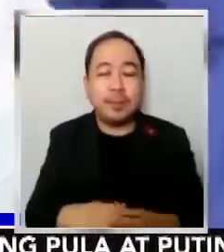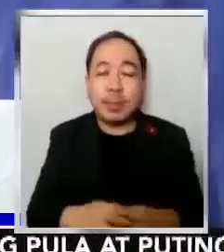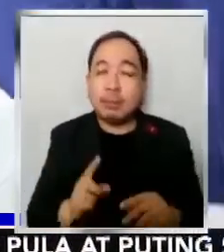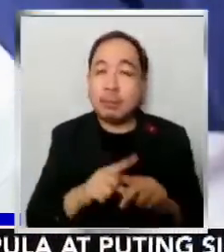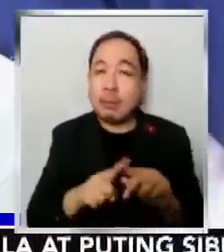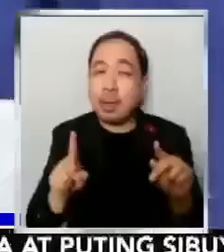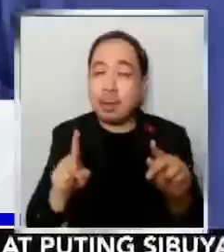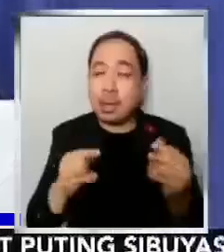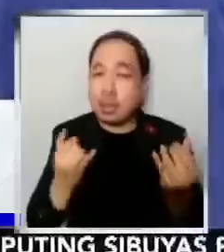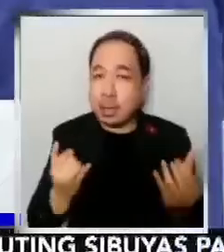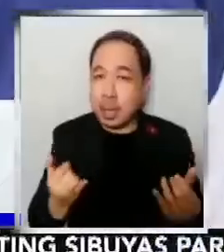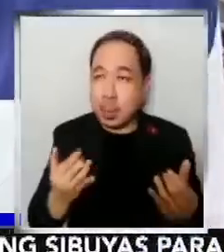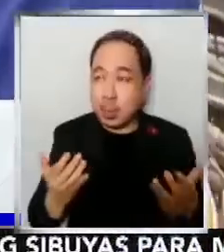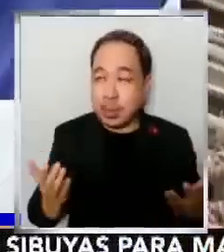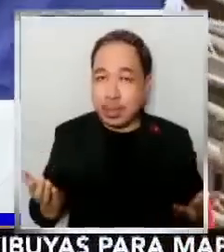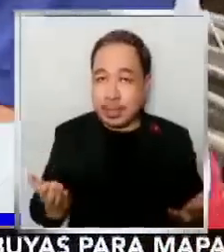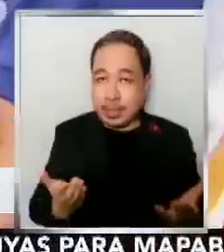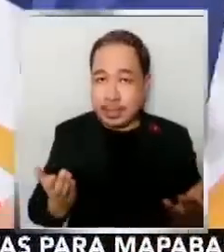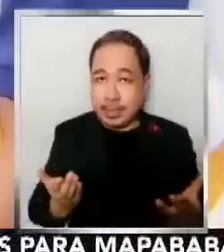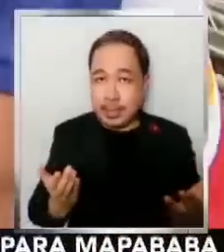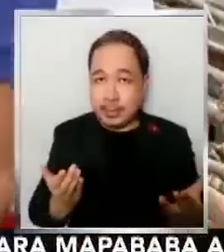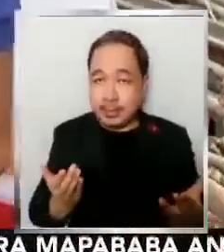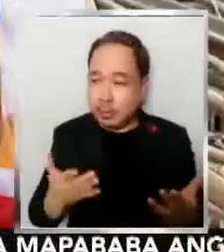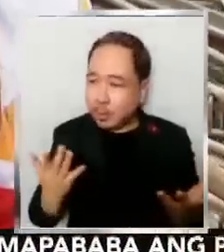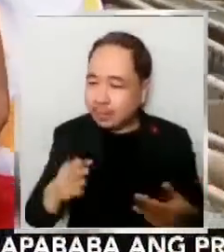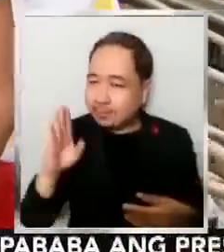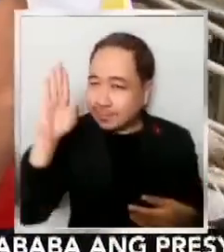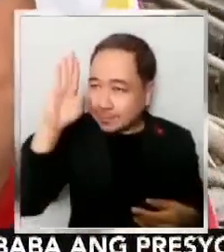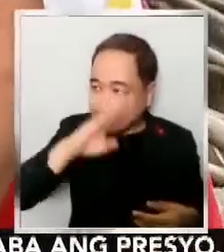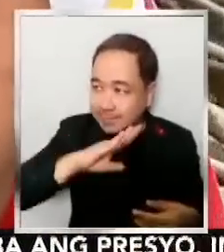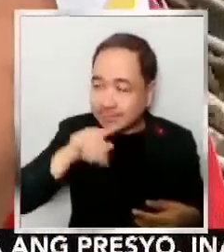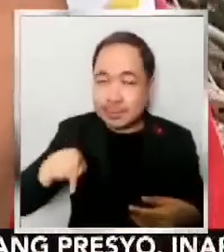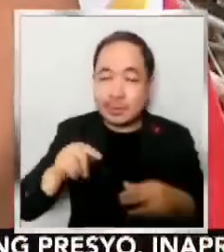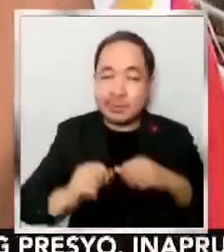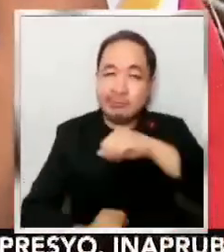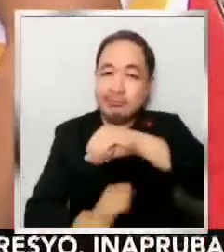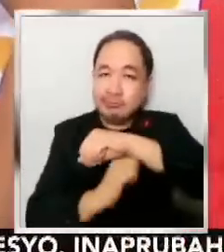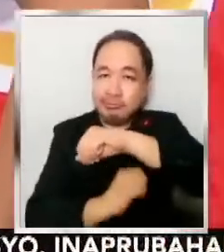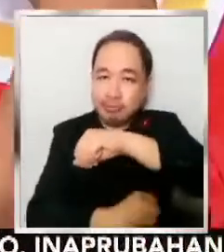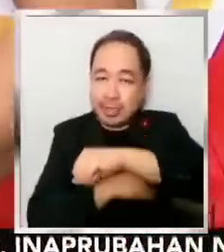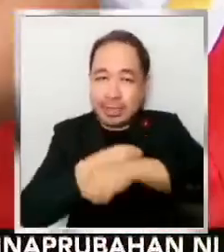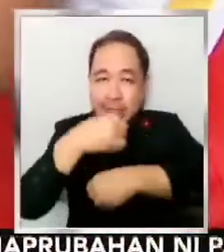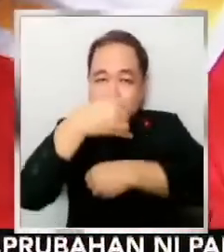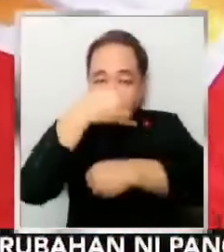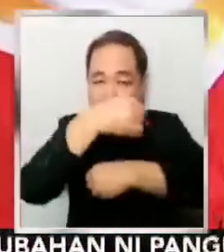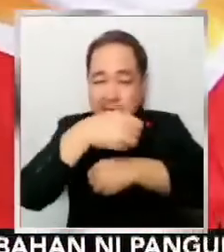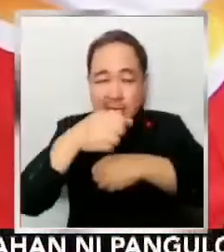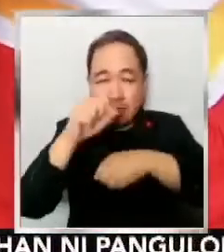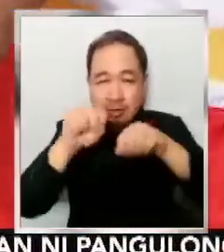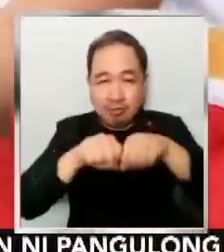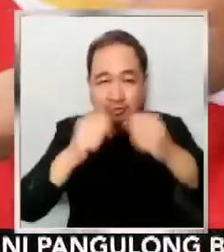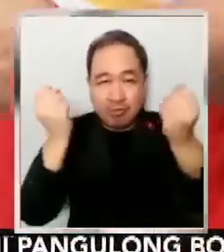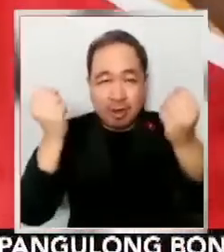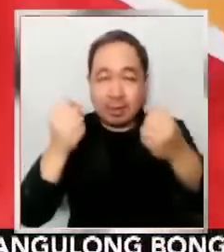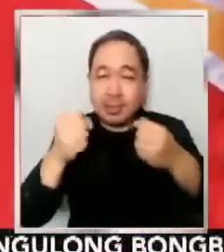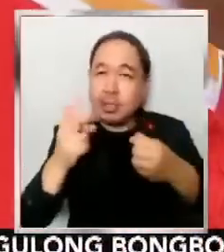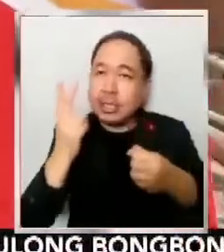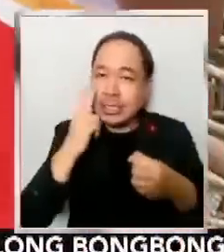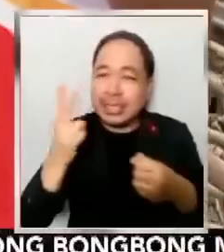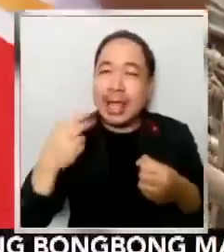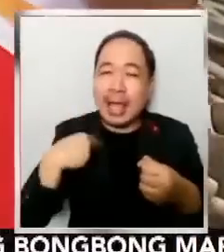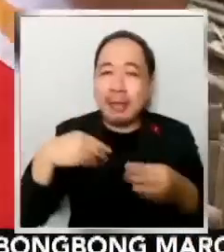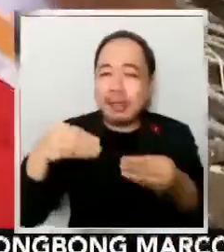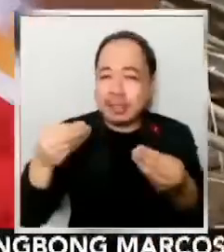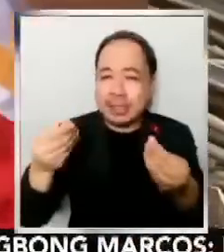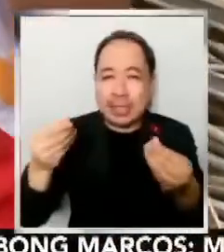nandito tayo sa may mismong naging crack nung tulay. Makikita nyo, tinabunan na yan ang buhangin. So inoobserbahan nila yan